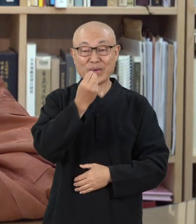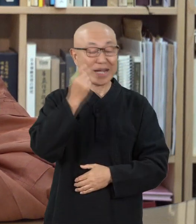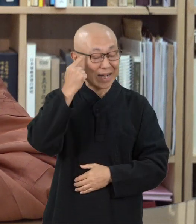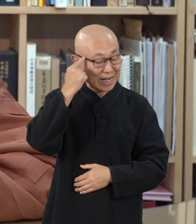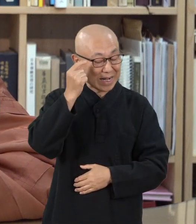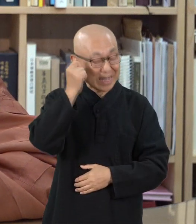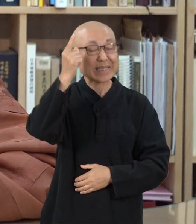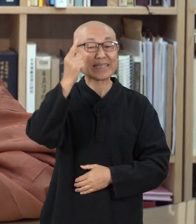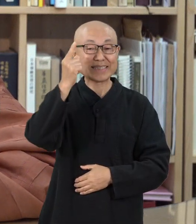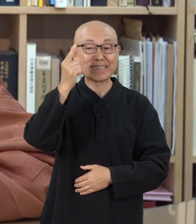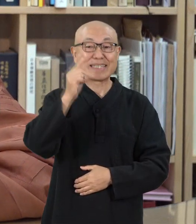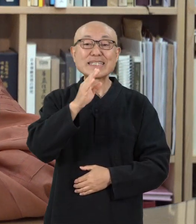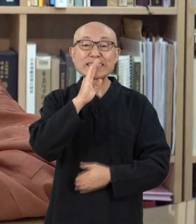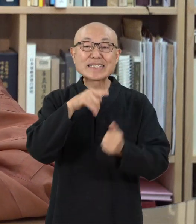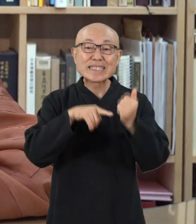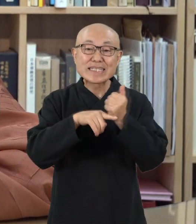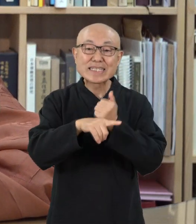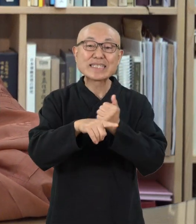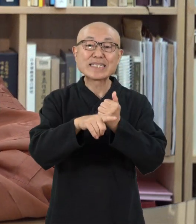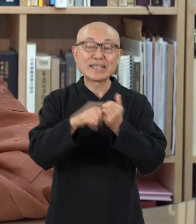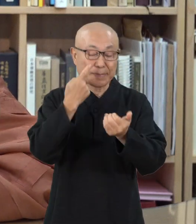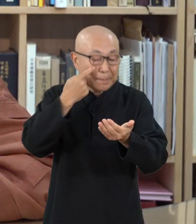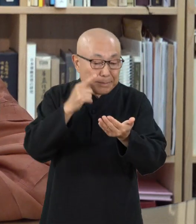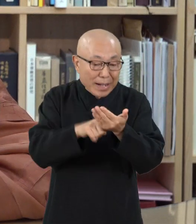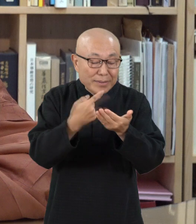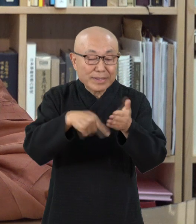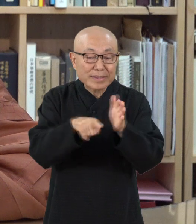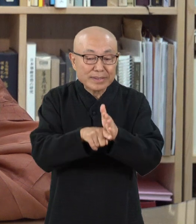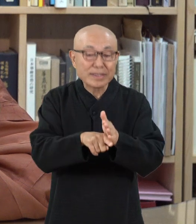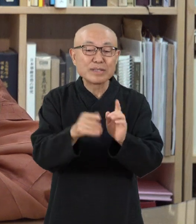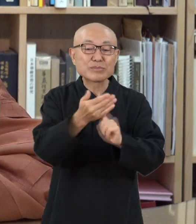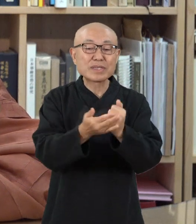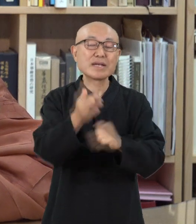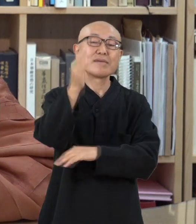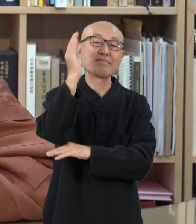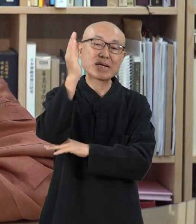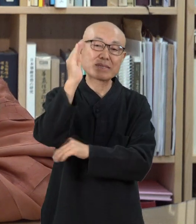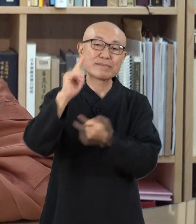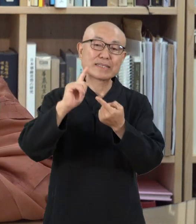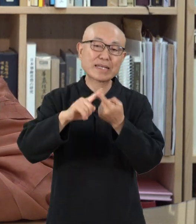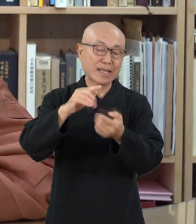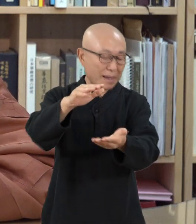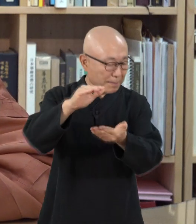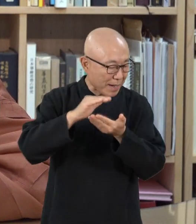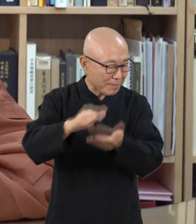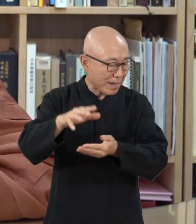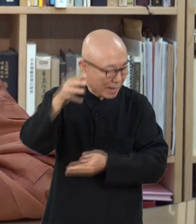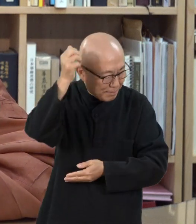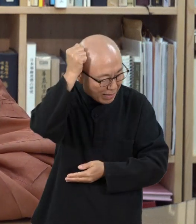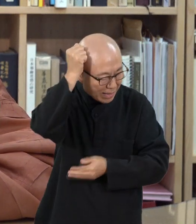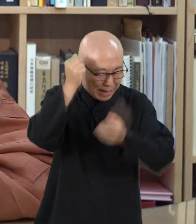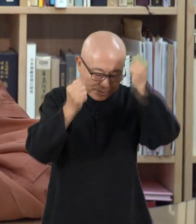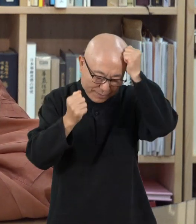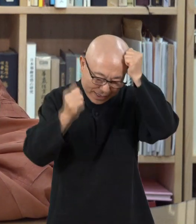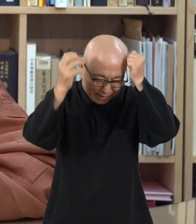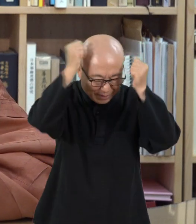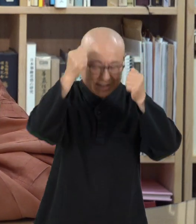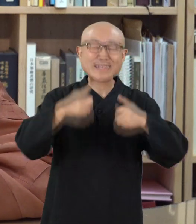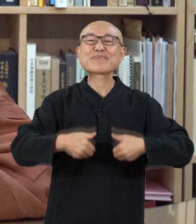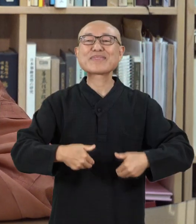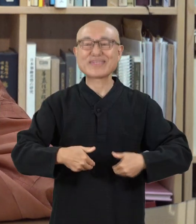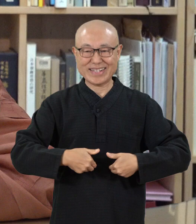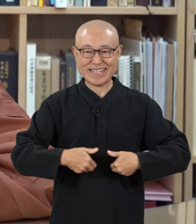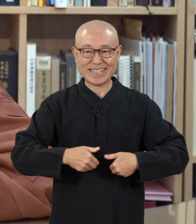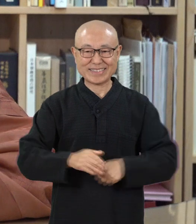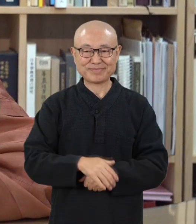깨달은 진리의 눈뜬분이 되기 위해서 그분이 하시는 말씀은 우리가 귀 기울여서 경청할 필요가 있구나.